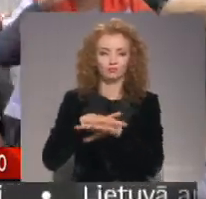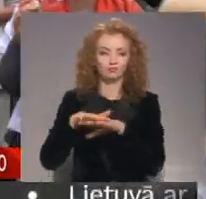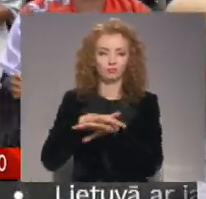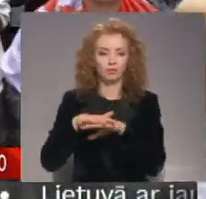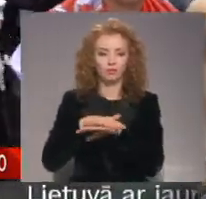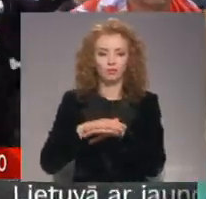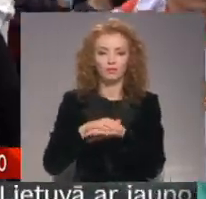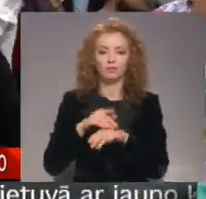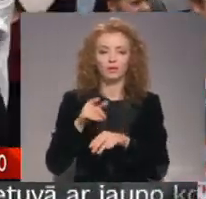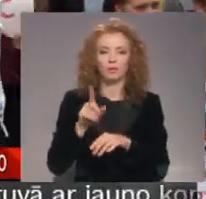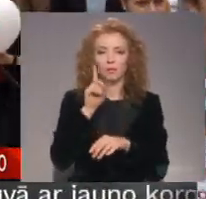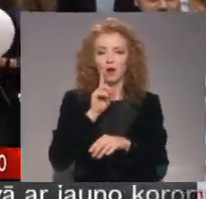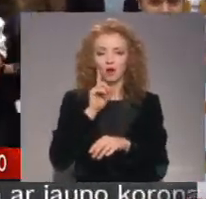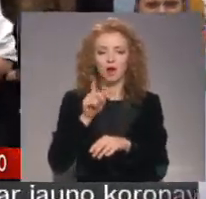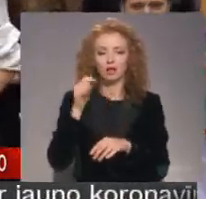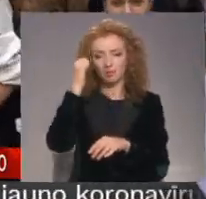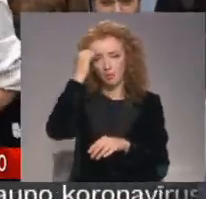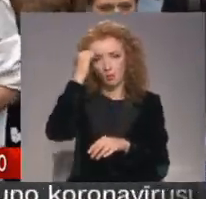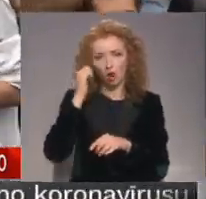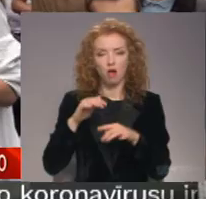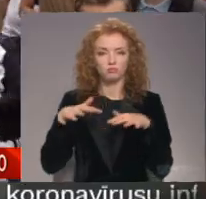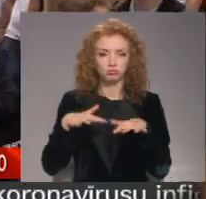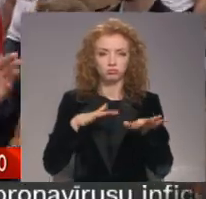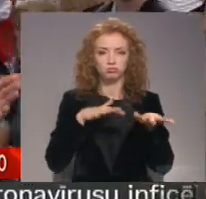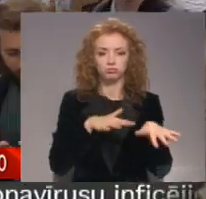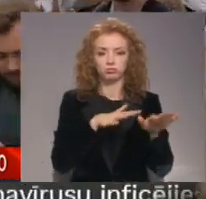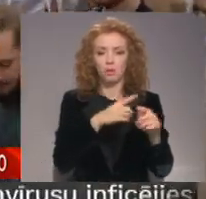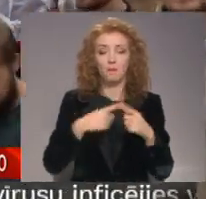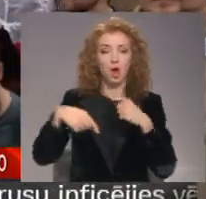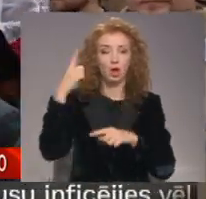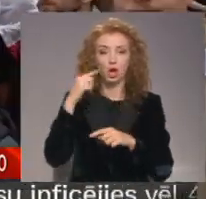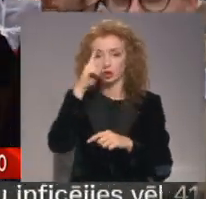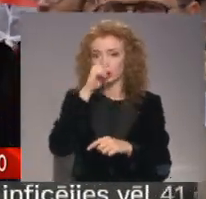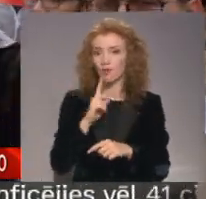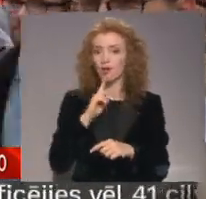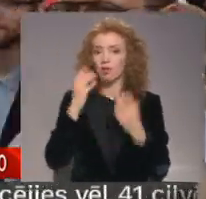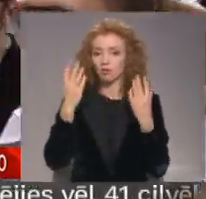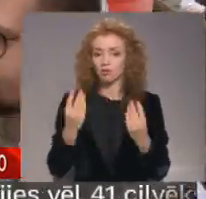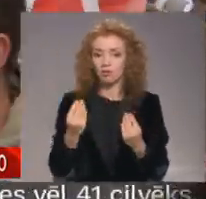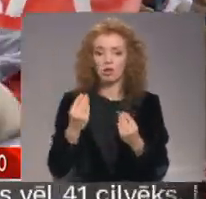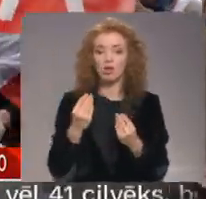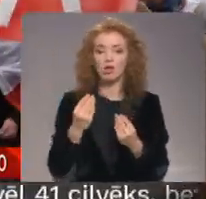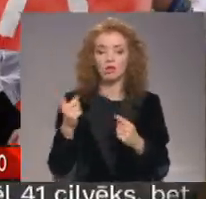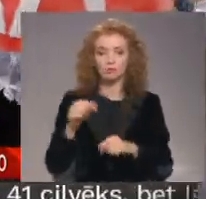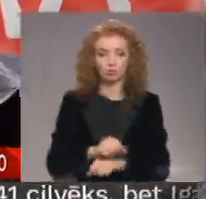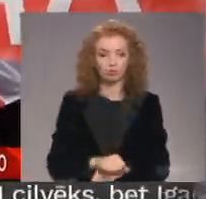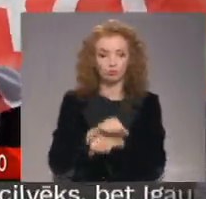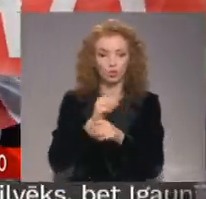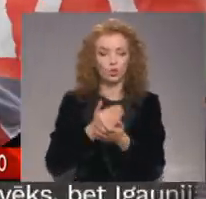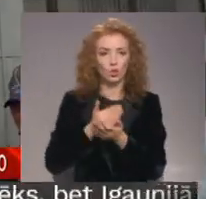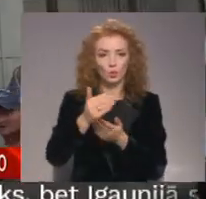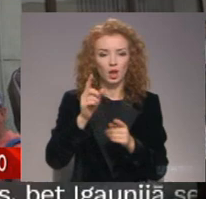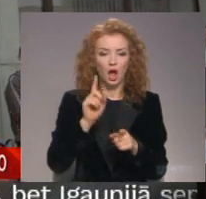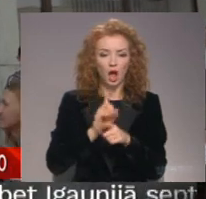Demonstranti netuvojās šim memoriālam, kaut gan iepriekšējā pagājušā svētdienā demonstrācija un mītiņš turpinājās